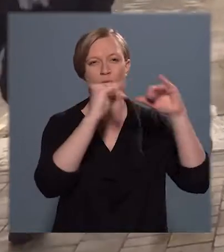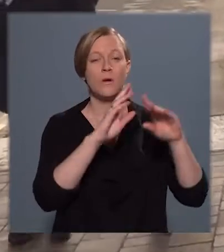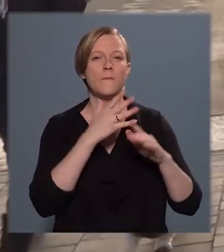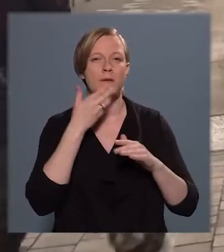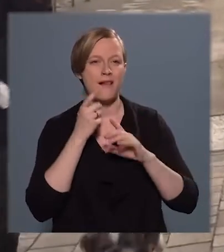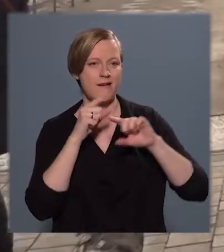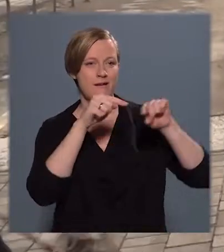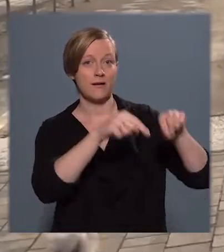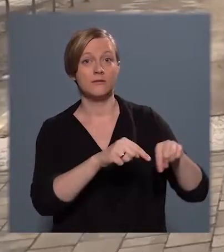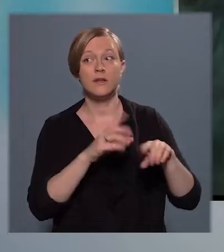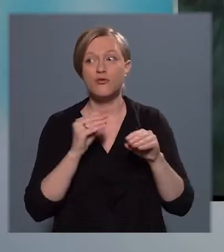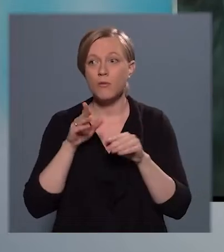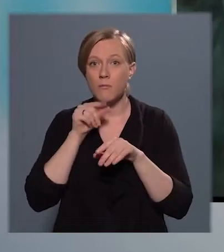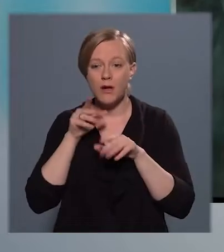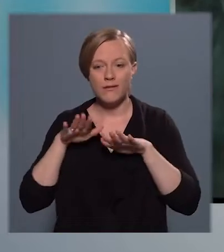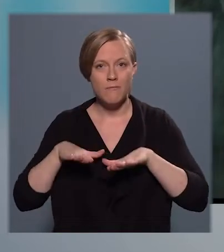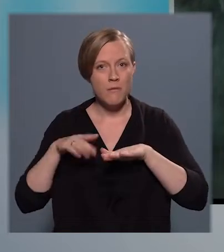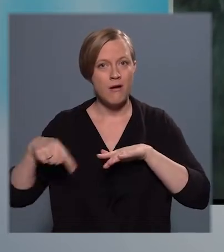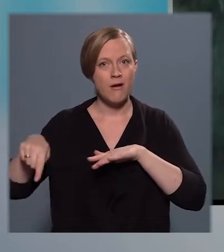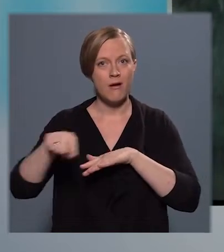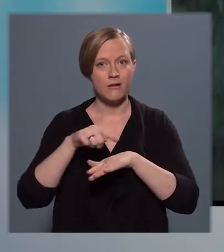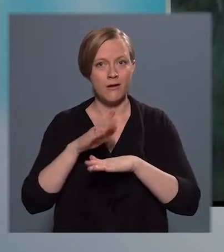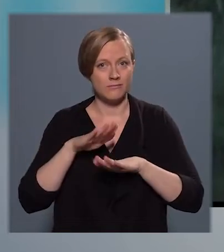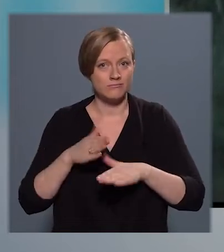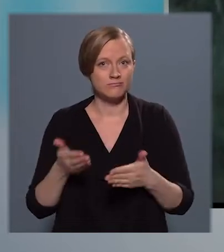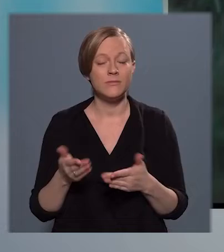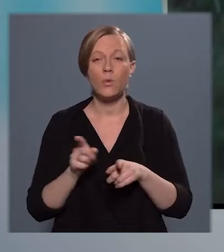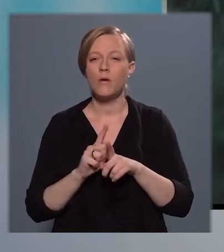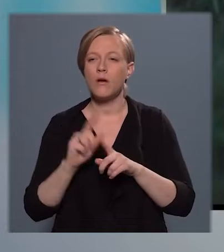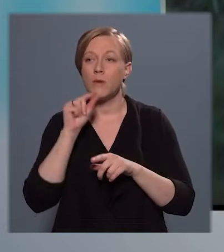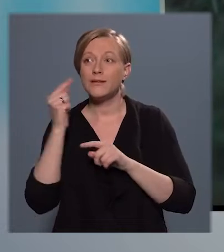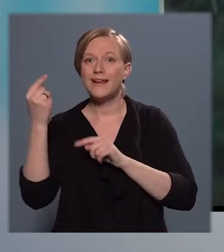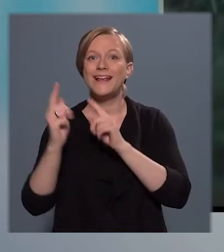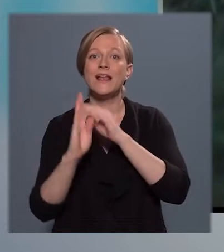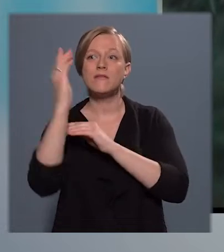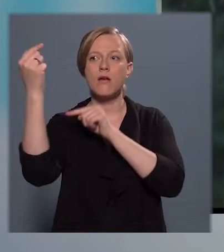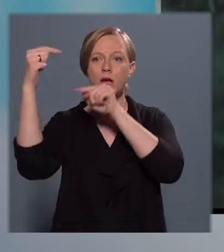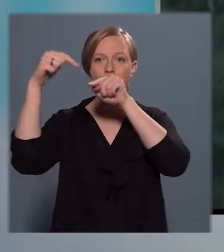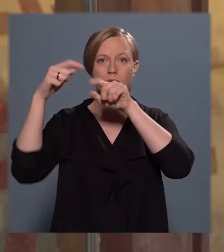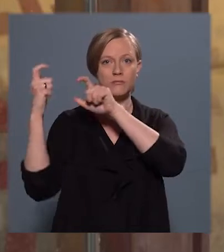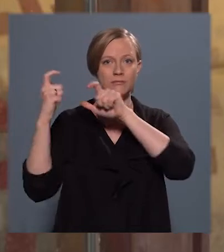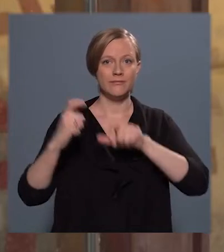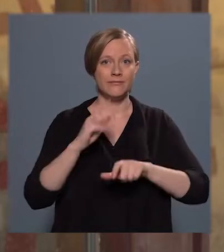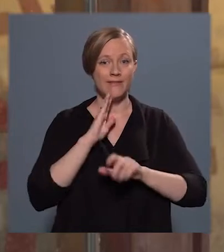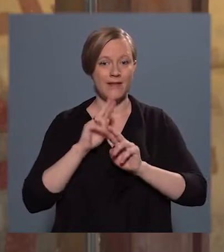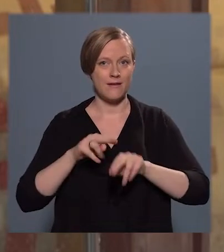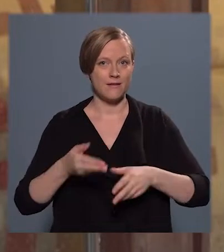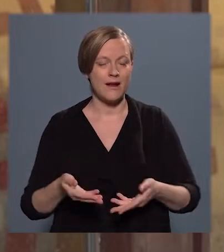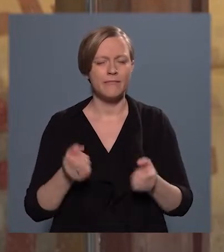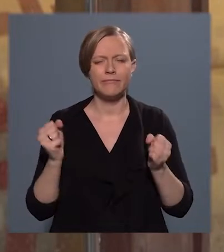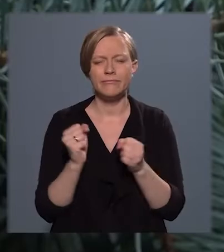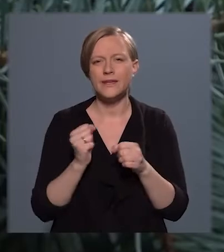de számos faj marad itthon, és akadnak olyan madarak is, akik északról érkeznek hozzánk a téli időszakra. A hideg